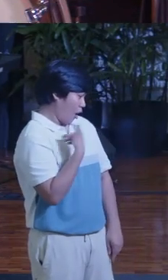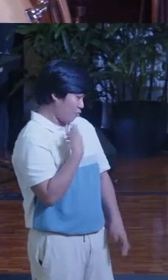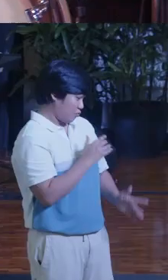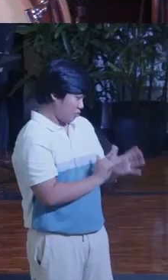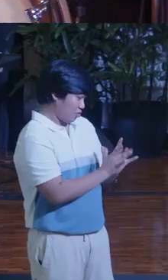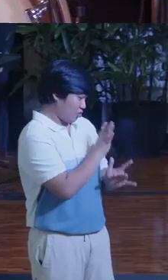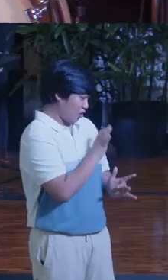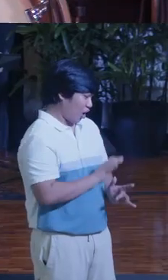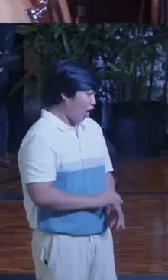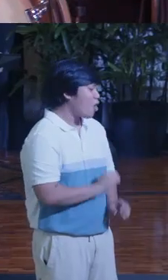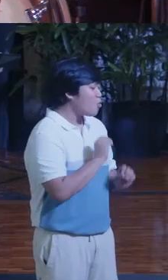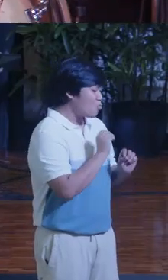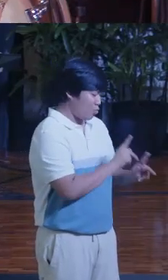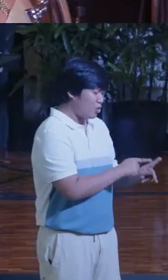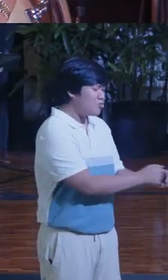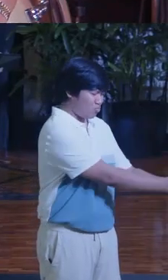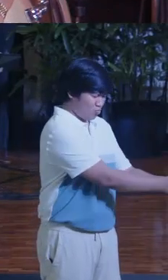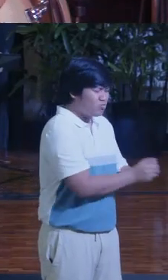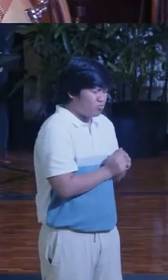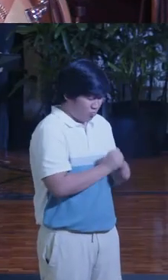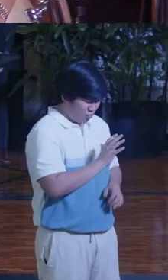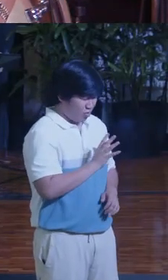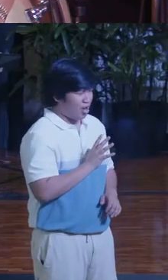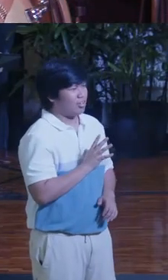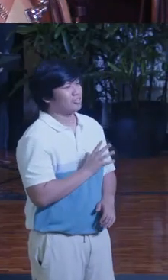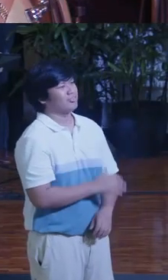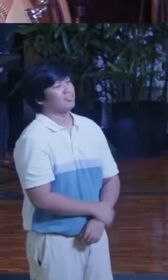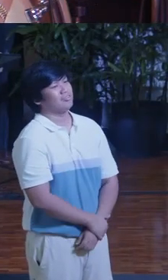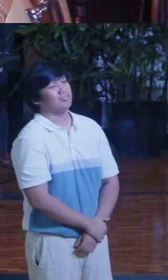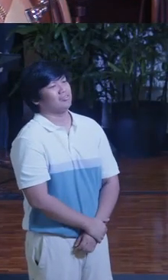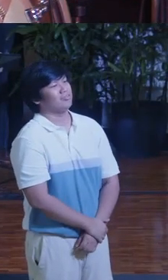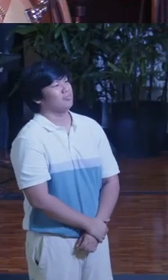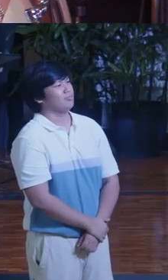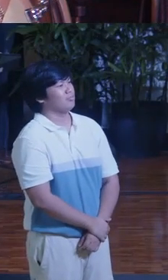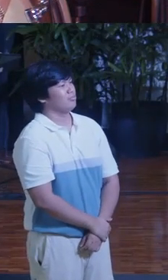ngayon din kakasamahin ko kayo sa paraiso.